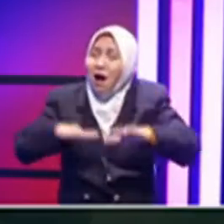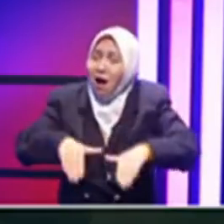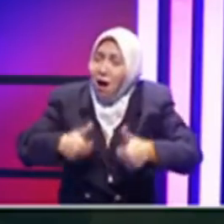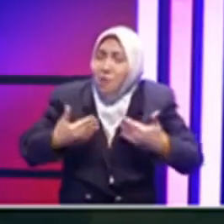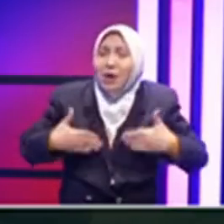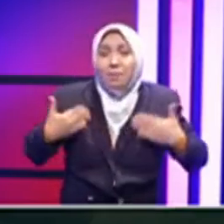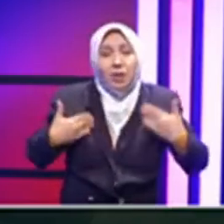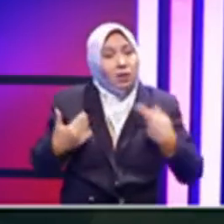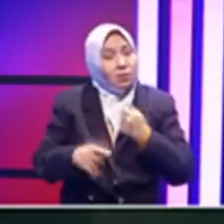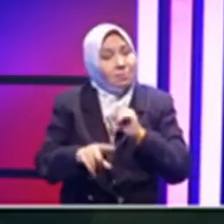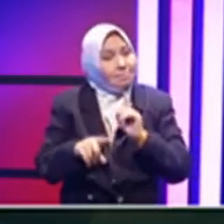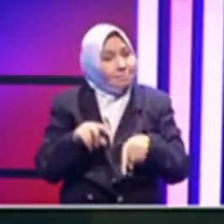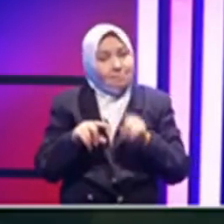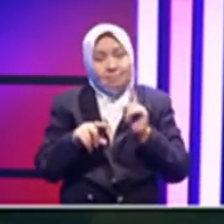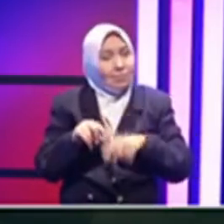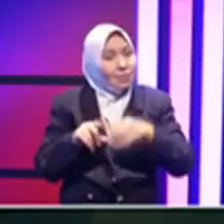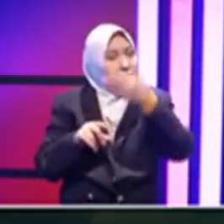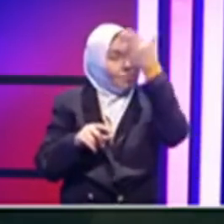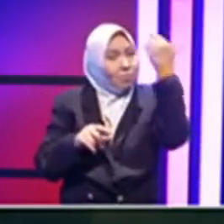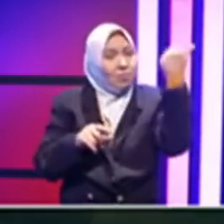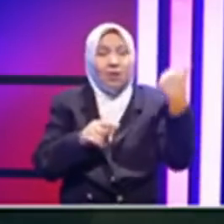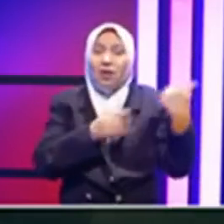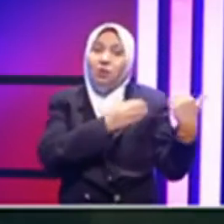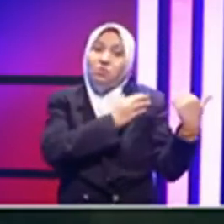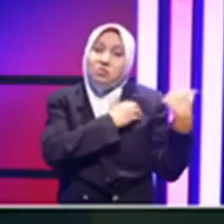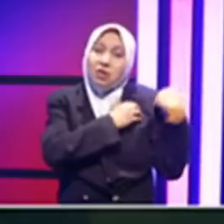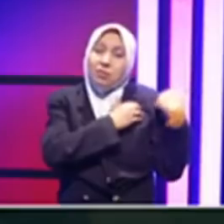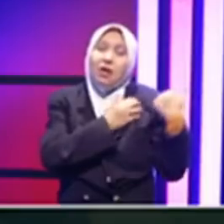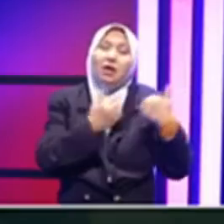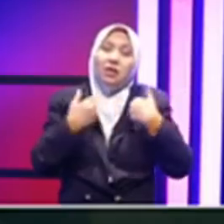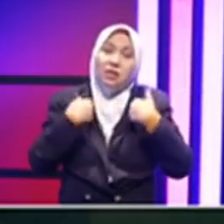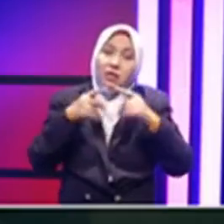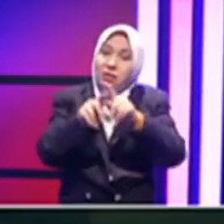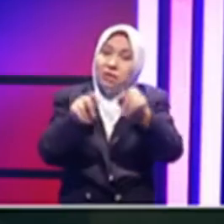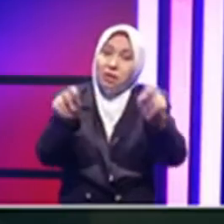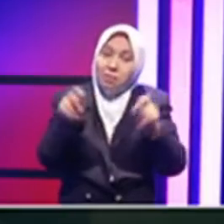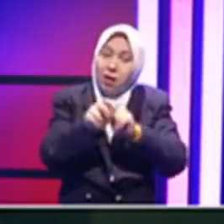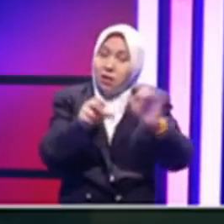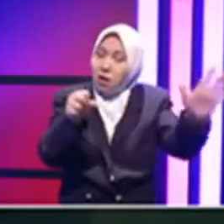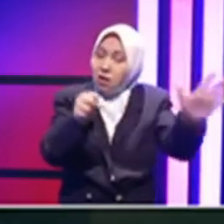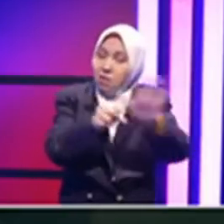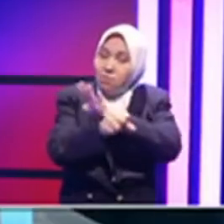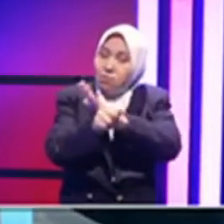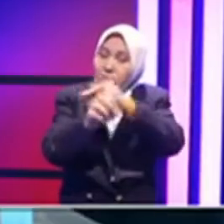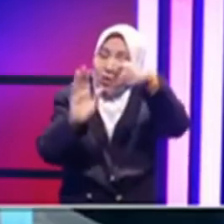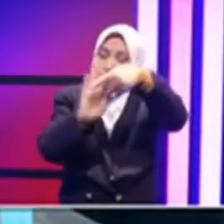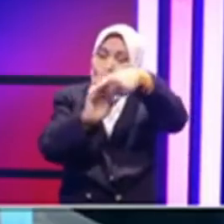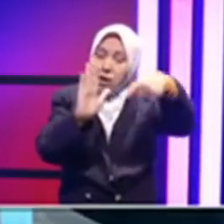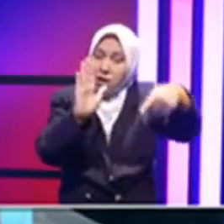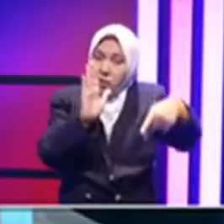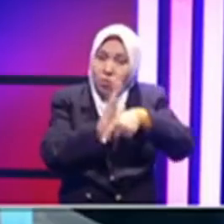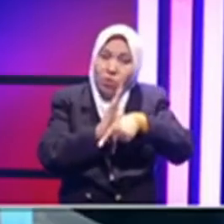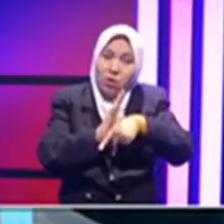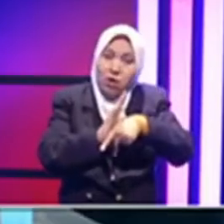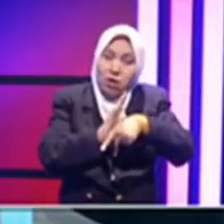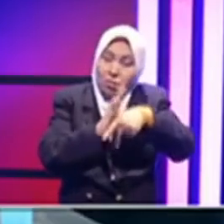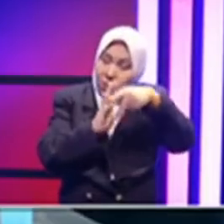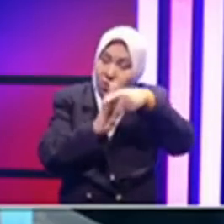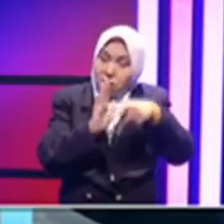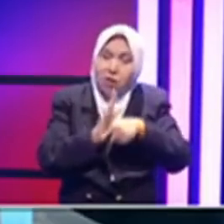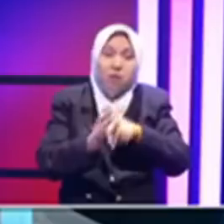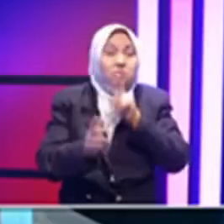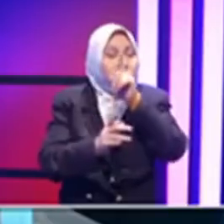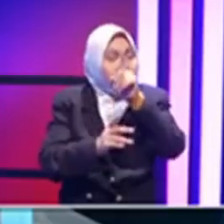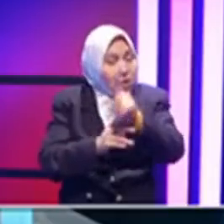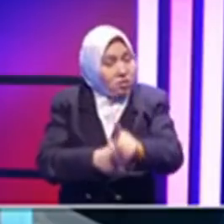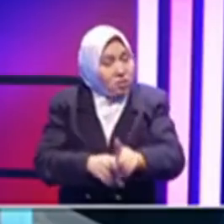kita tidak boleh lupa tanggungjawab kita kerana kita berada di tempat yang penuh dengan peraturan, tetapi peraturan ini sebenarnya akan